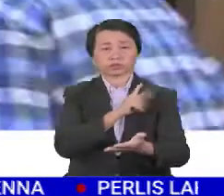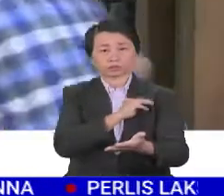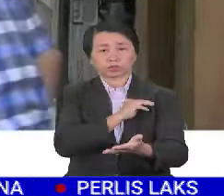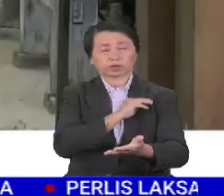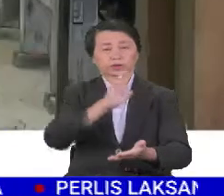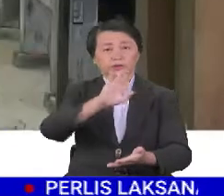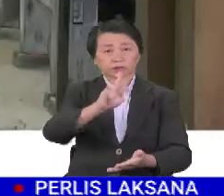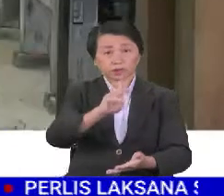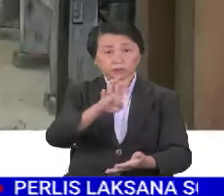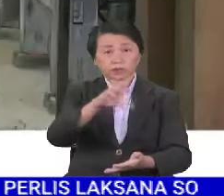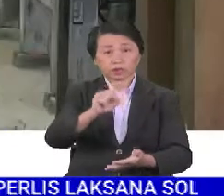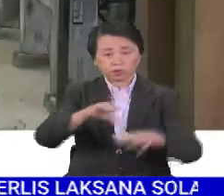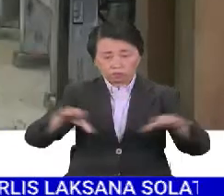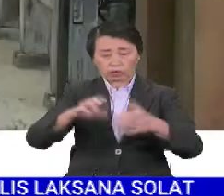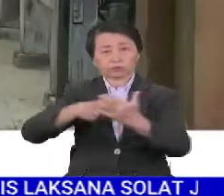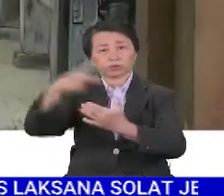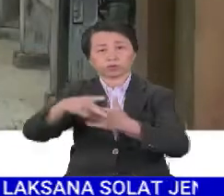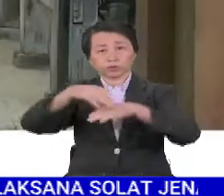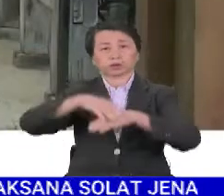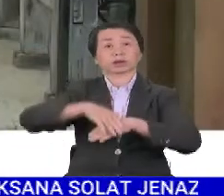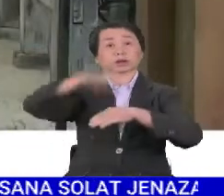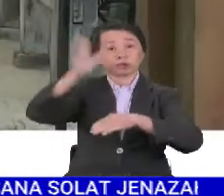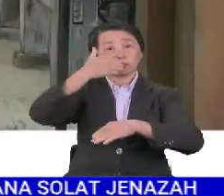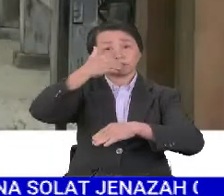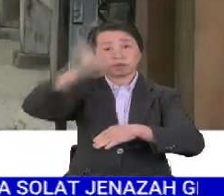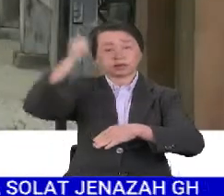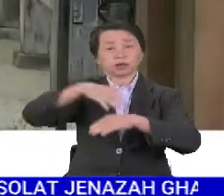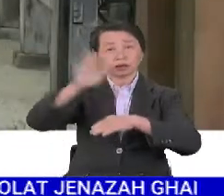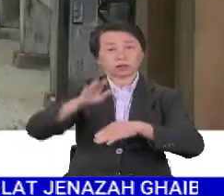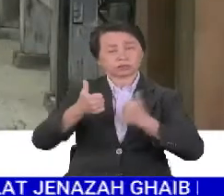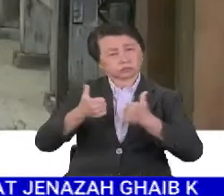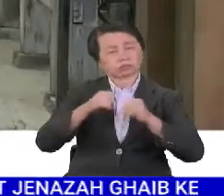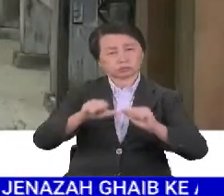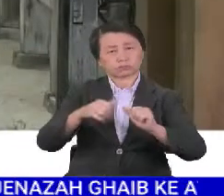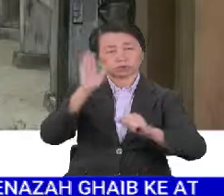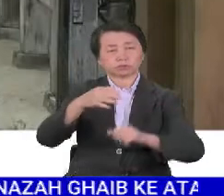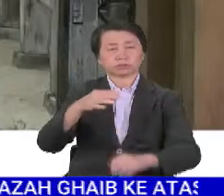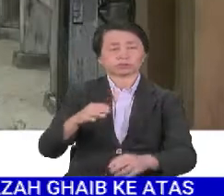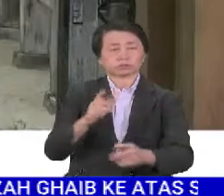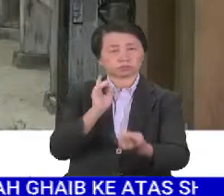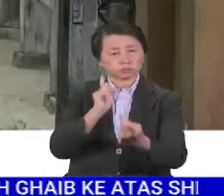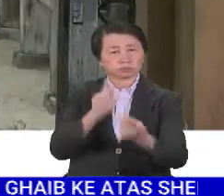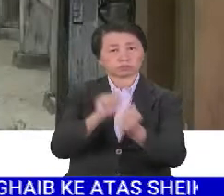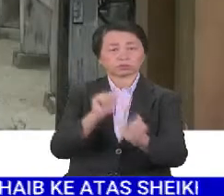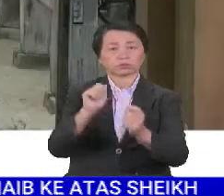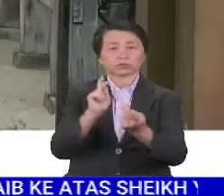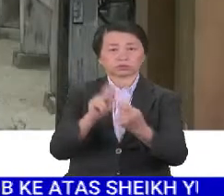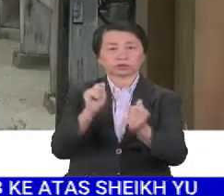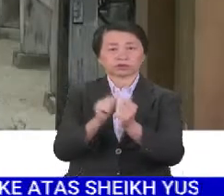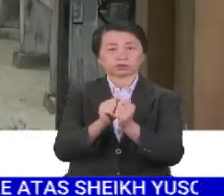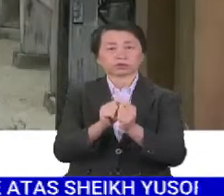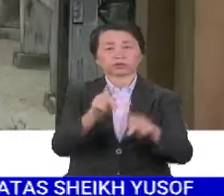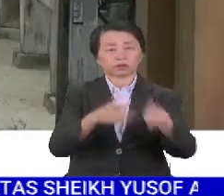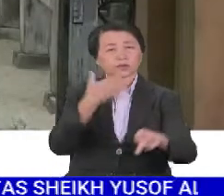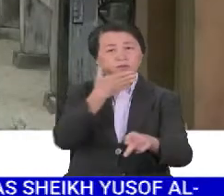beliau dan juga manusia merangkap programnya lebih baik lebih jitu lebih mantap sesuai dengan